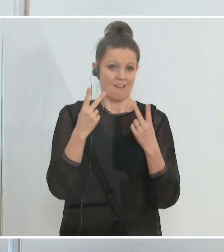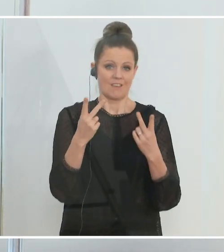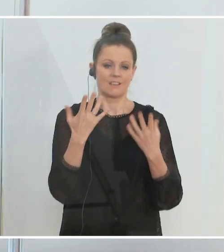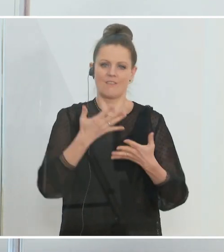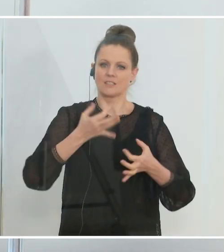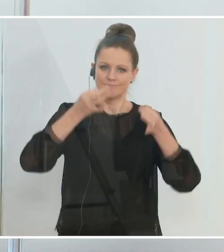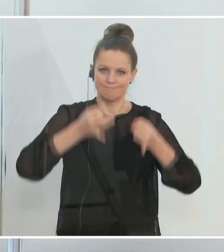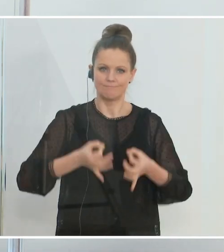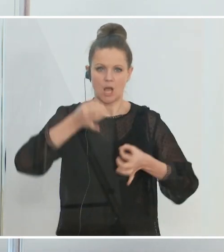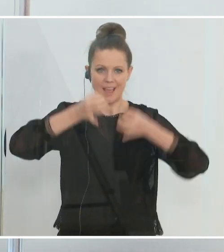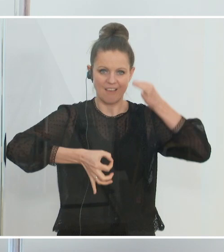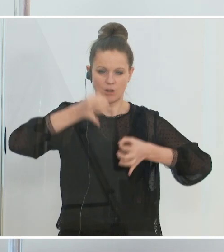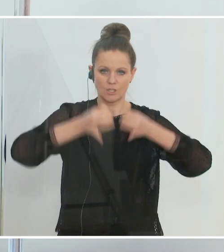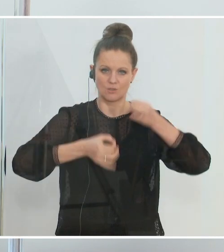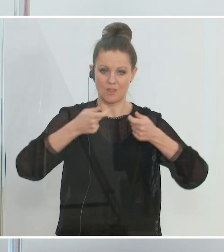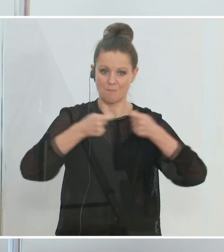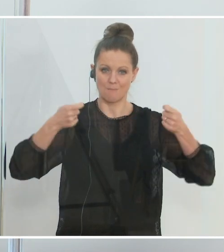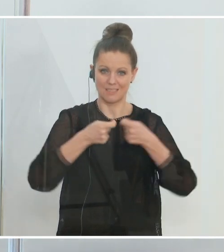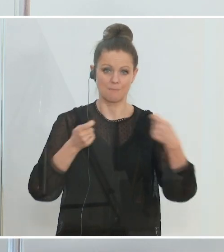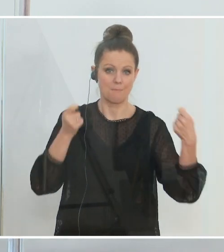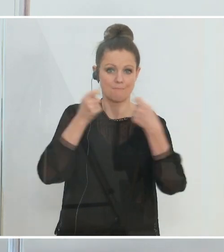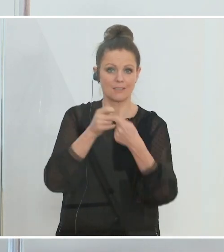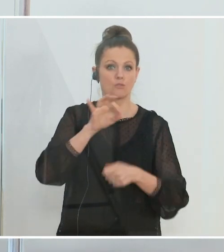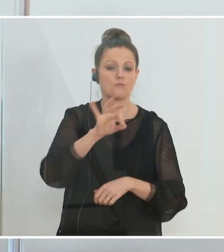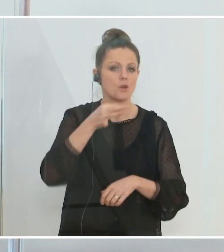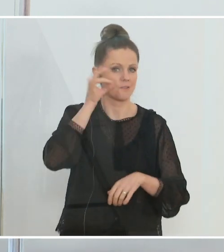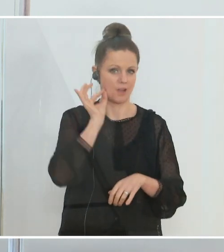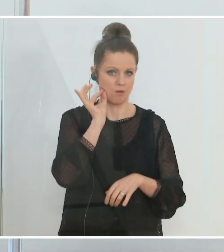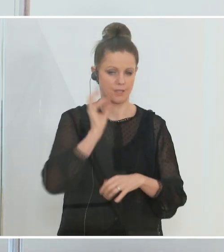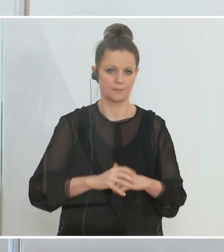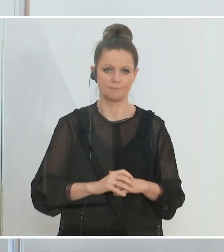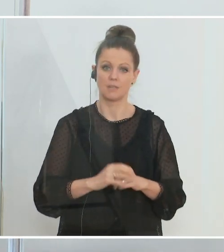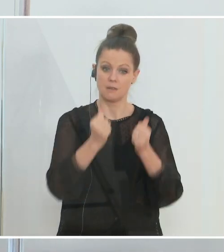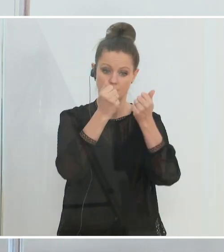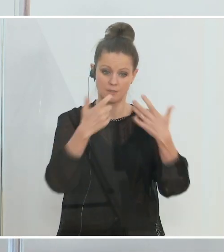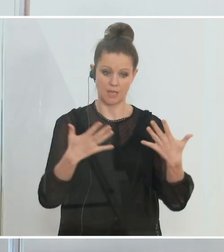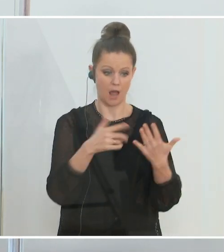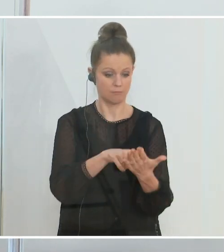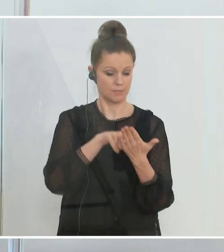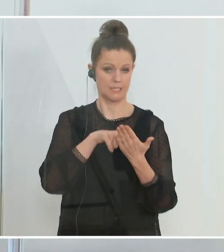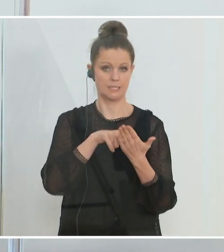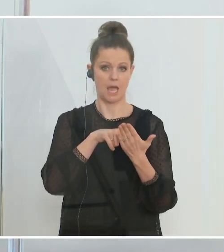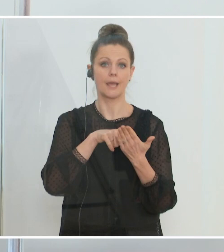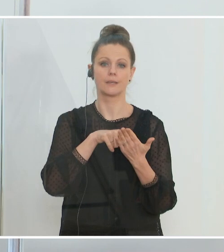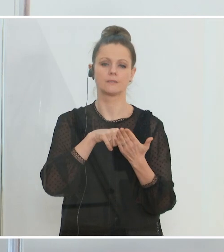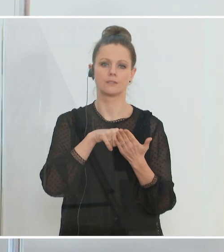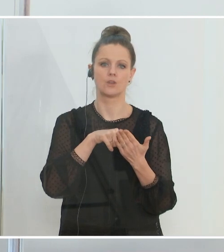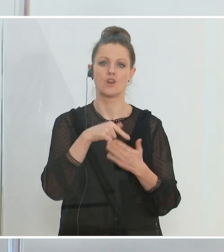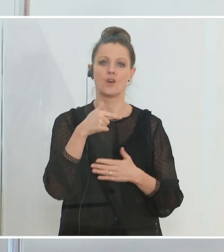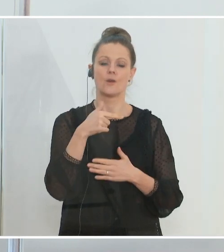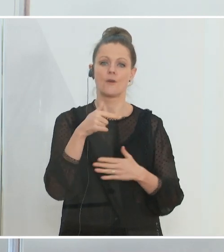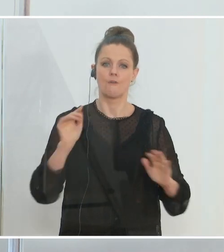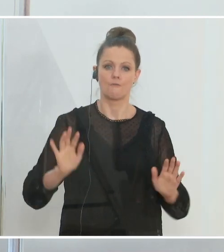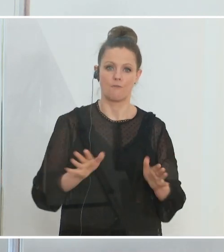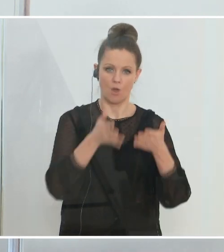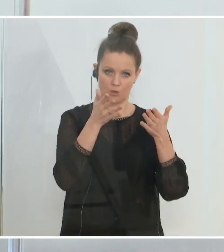evaluieren, ob diese Maßnahme auch treffsicher für Frauen ist. Und die ersten Zahlen zeigen uns, dass rund 50% der Geförderten